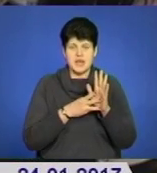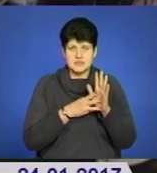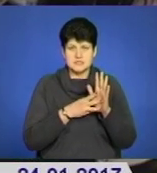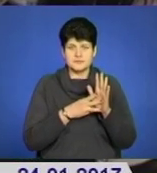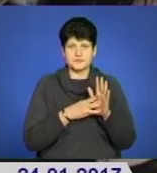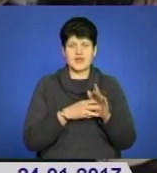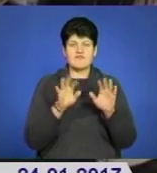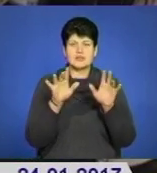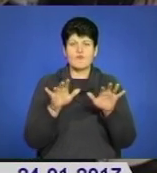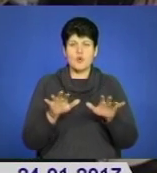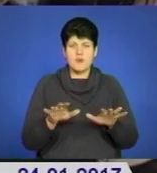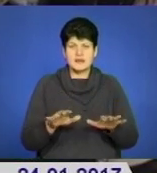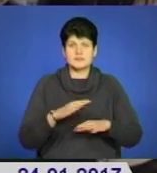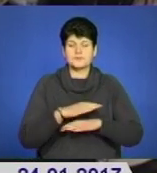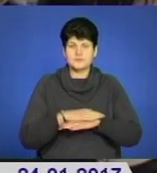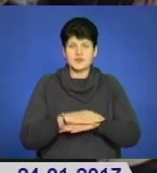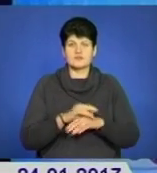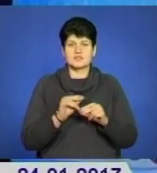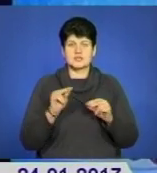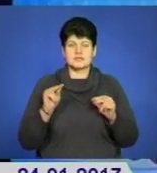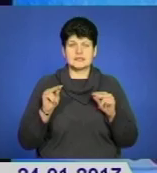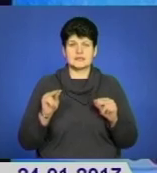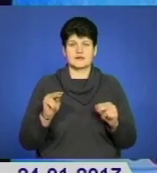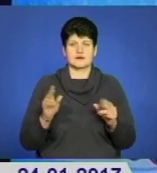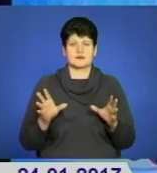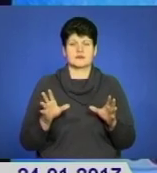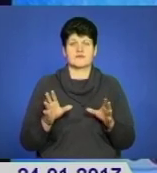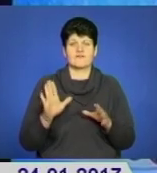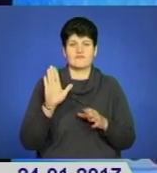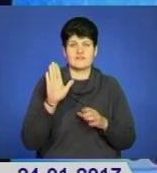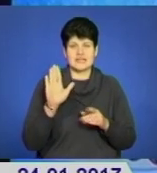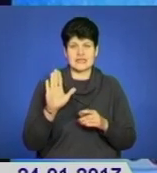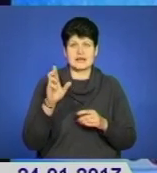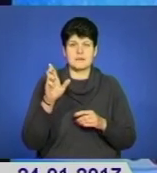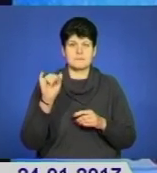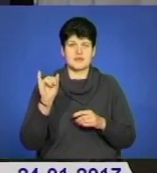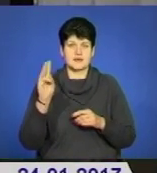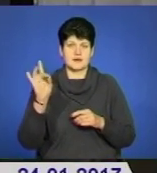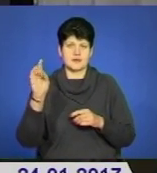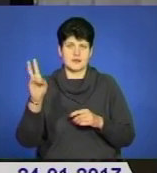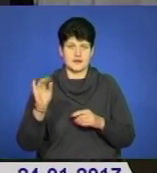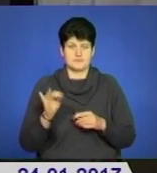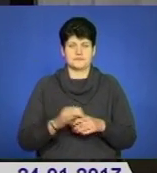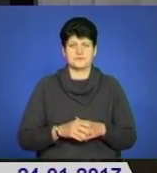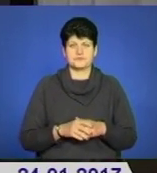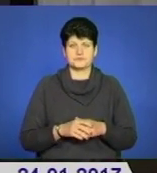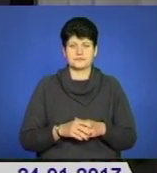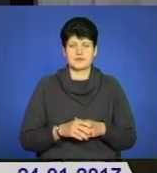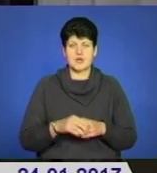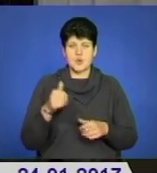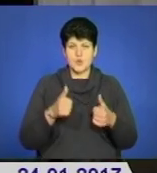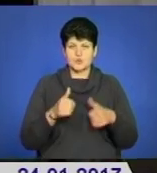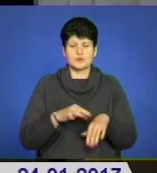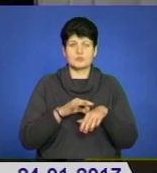номінації «Інформатика» – вчителька навчально-виховного комплексу «Великобірківська школа-гімназія». Конкурс проходив, якщо можна